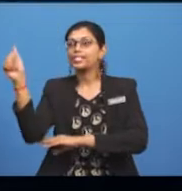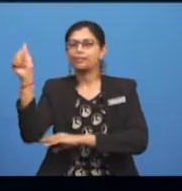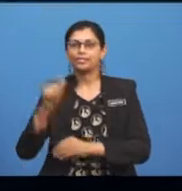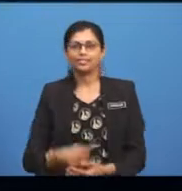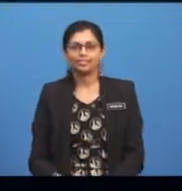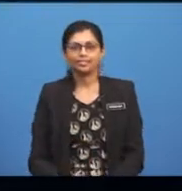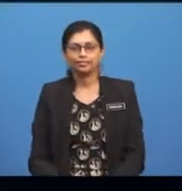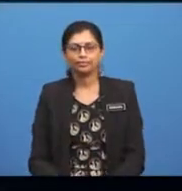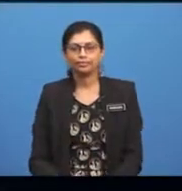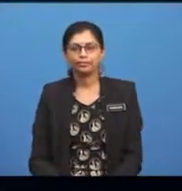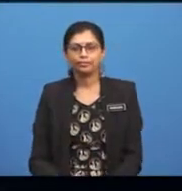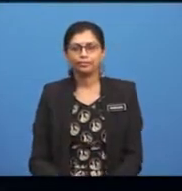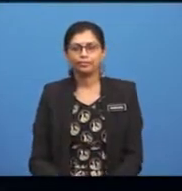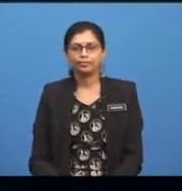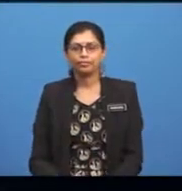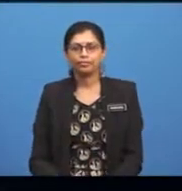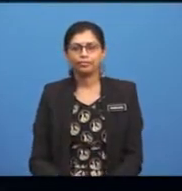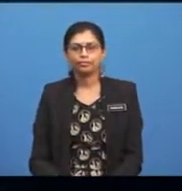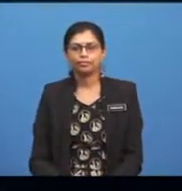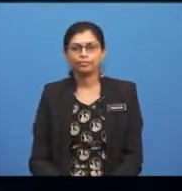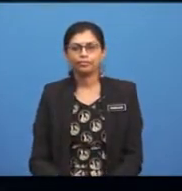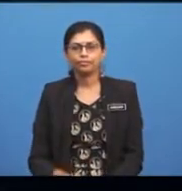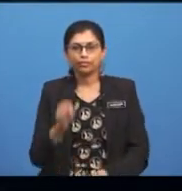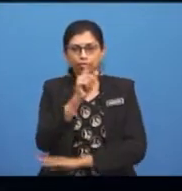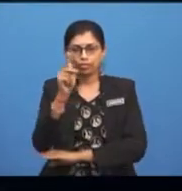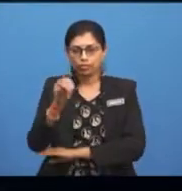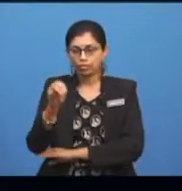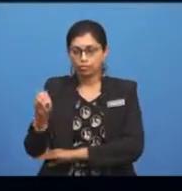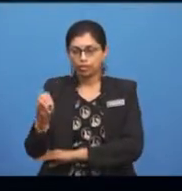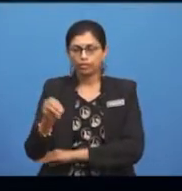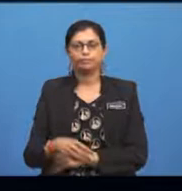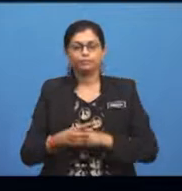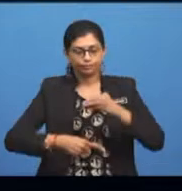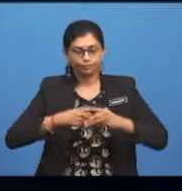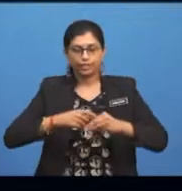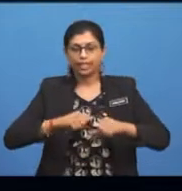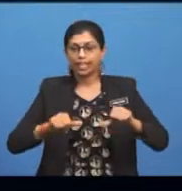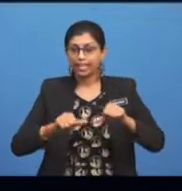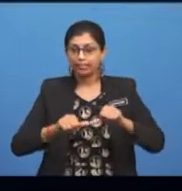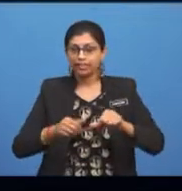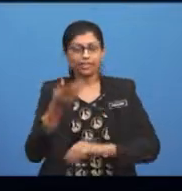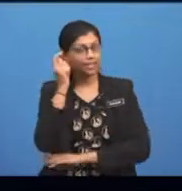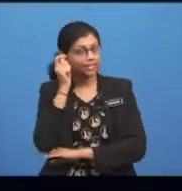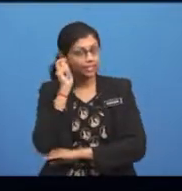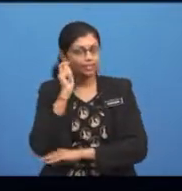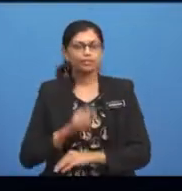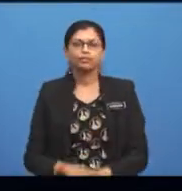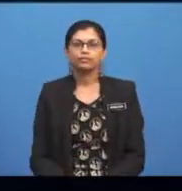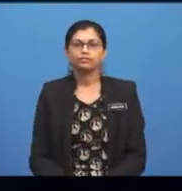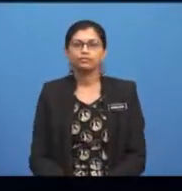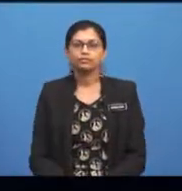lepas. Baiklah murid-murid, berbalik kepada aktiviti pertama kita tadi, iaitu